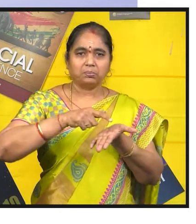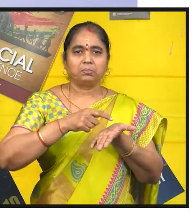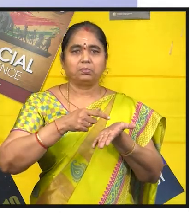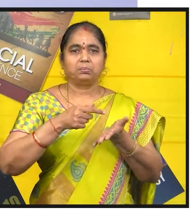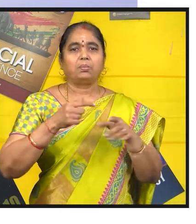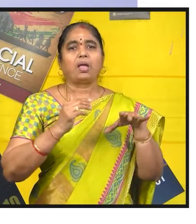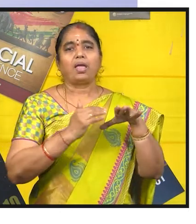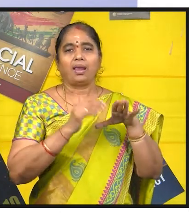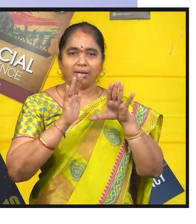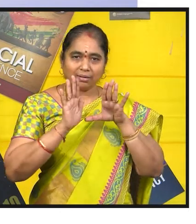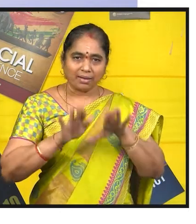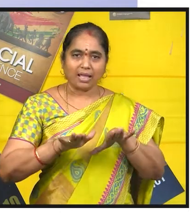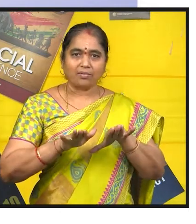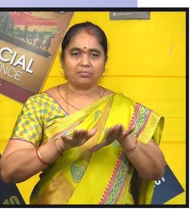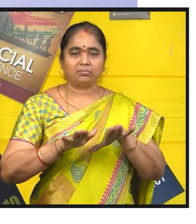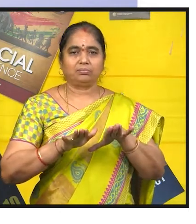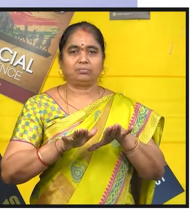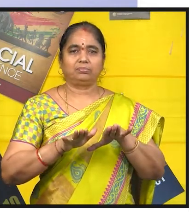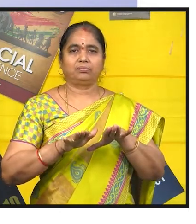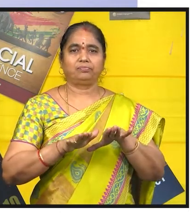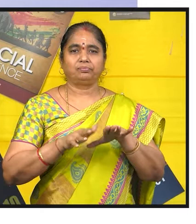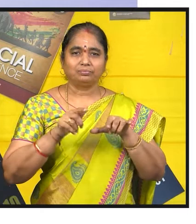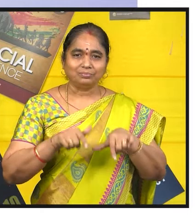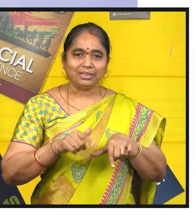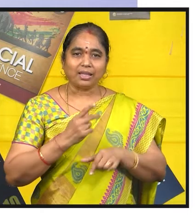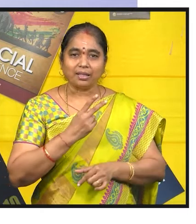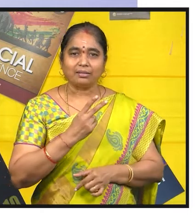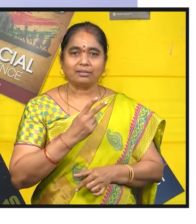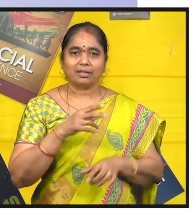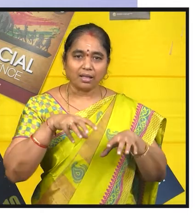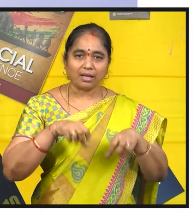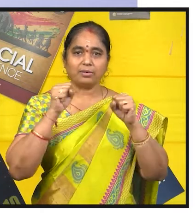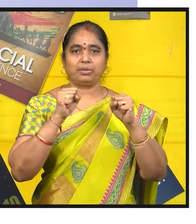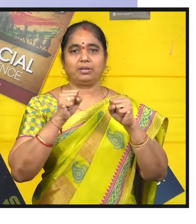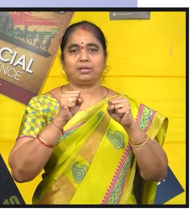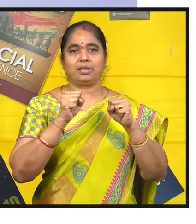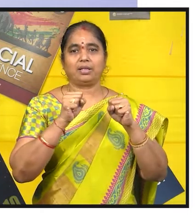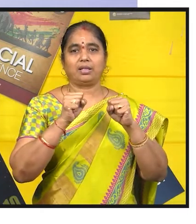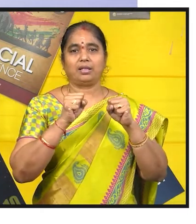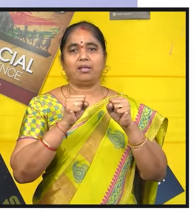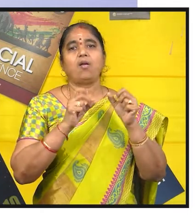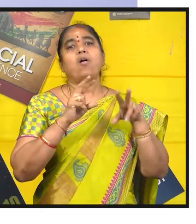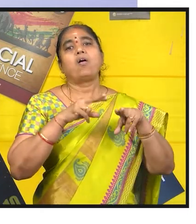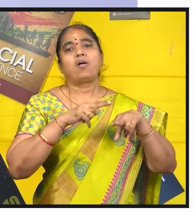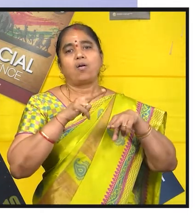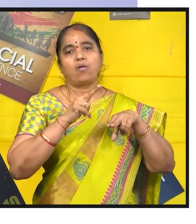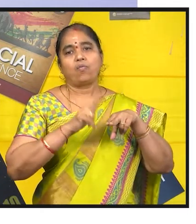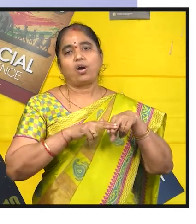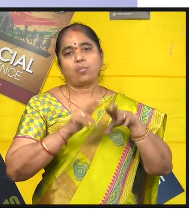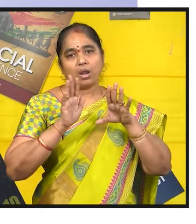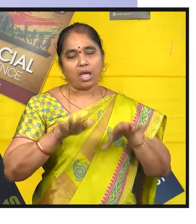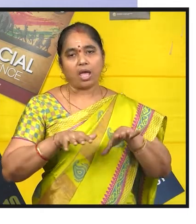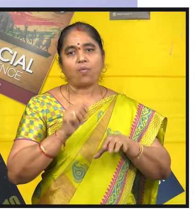மட்டுமே தன்னகத்தில் வைத்திருக்கிறது. இதை கண்டுபிடிப்பதற்கான ஒரு ஃபார்முலாவையும் நமக்கு